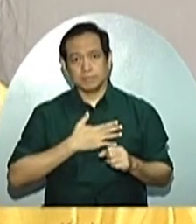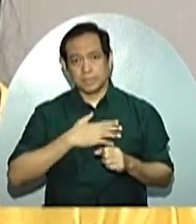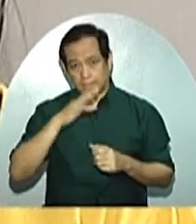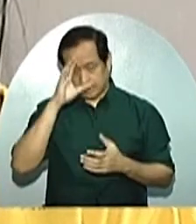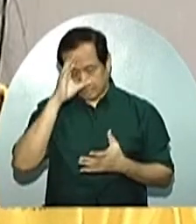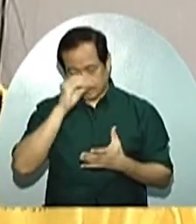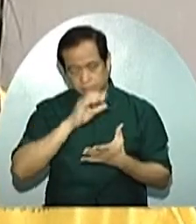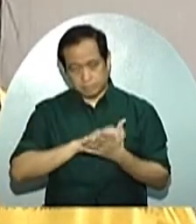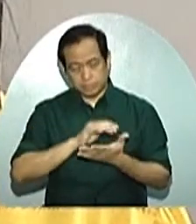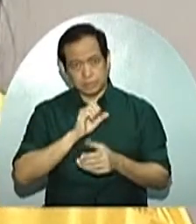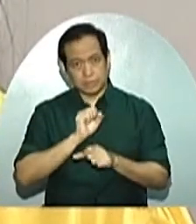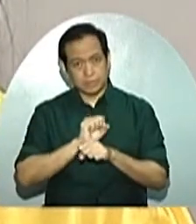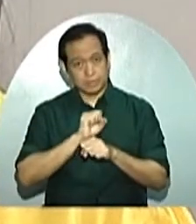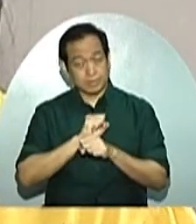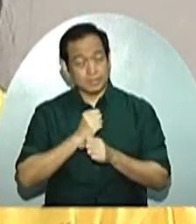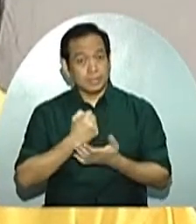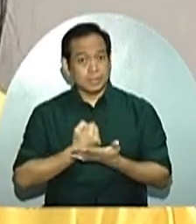ko.